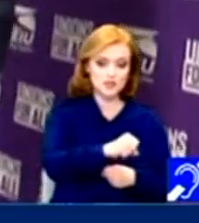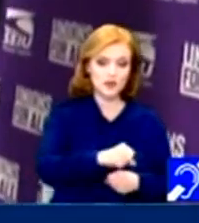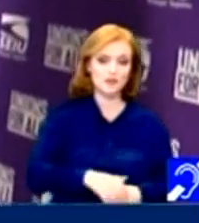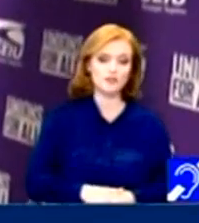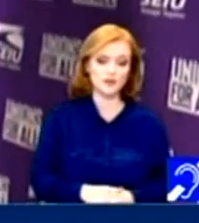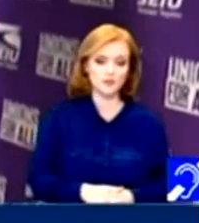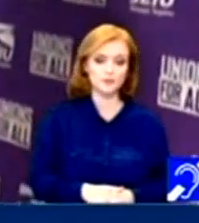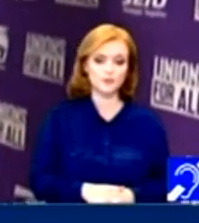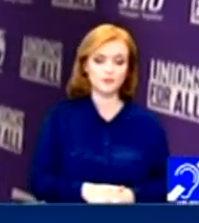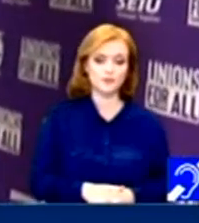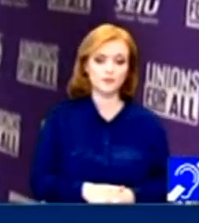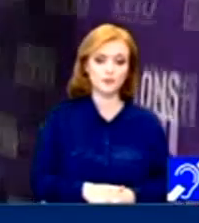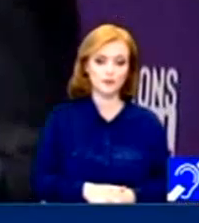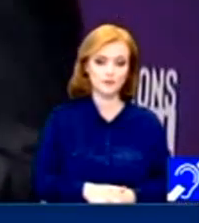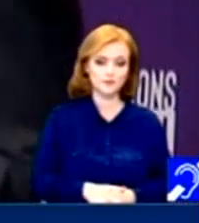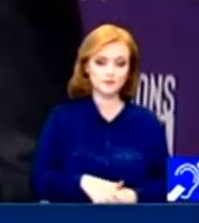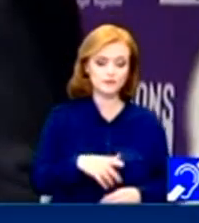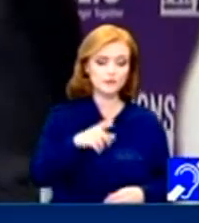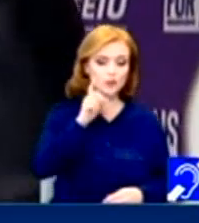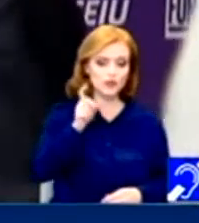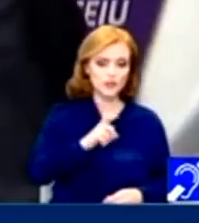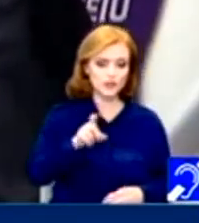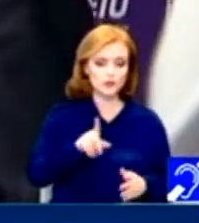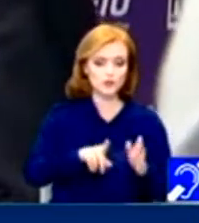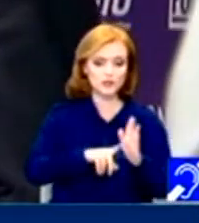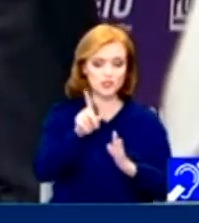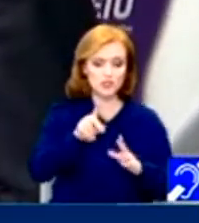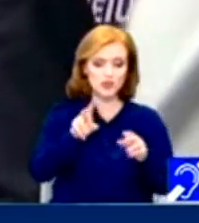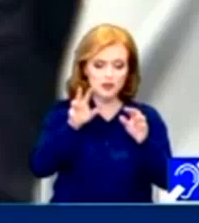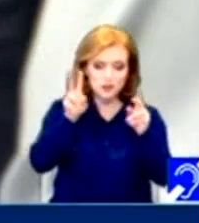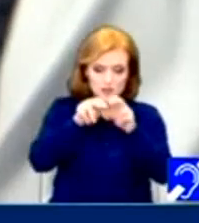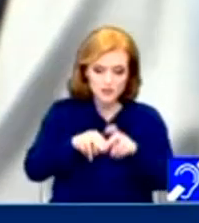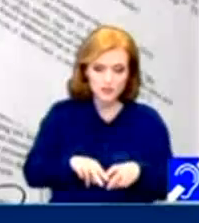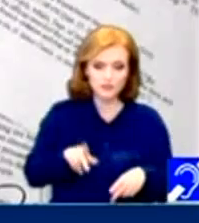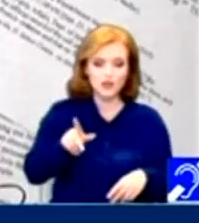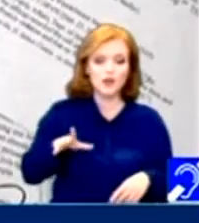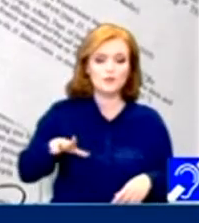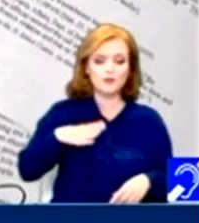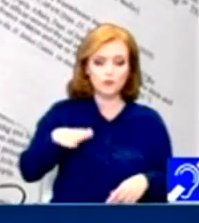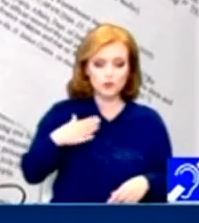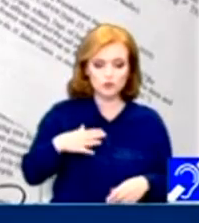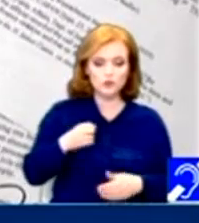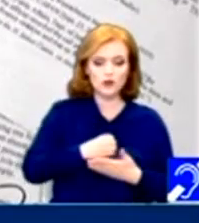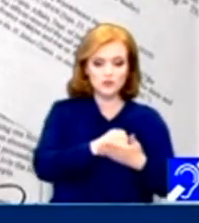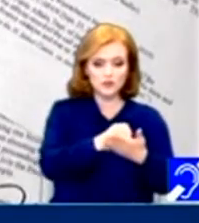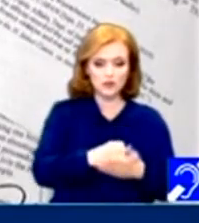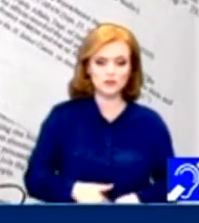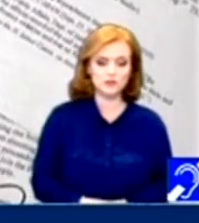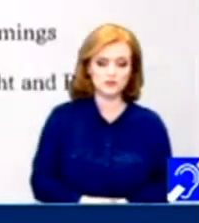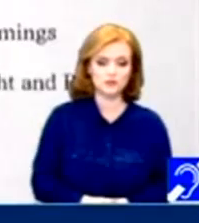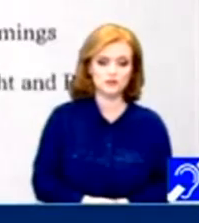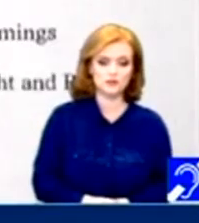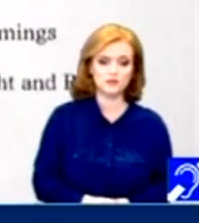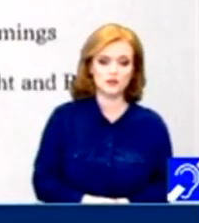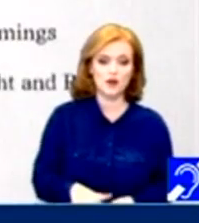fostul vicepreședinte Joe Biden, perceput ca potențial rival de temut la prezidențialele de anul viitor. Răspunsul Casei Albe, tranșant,